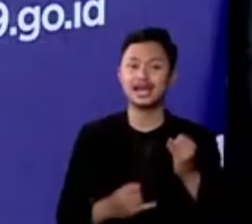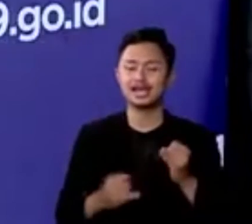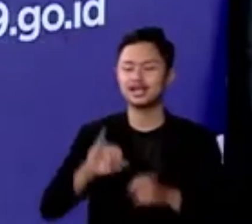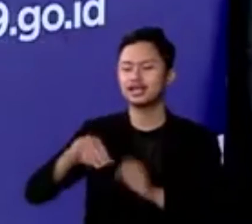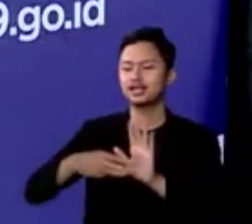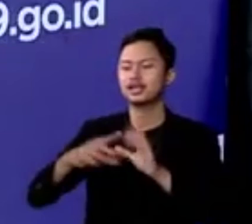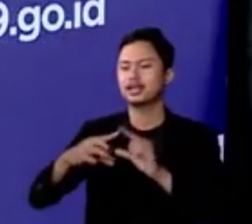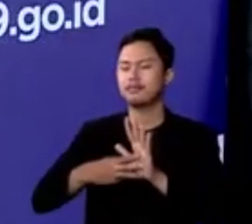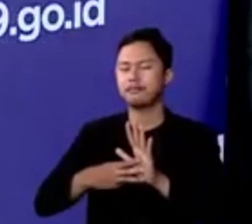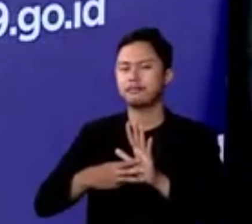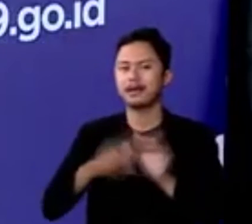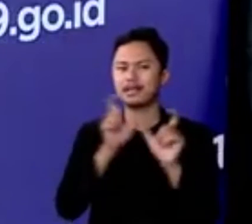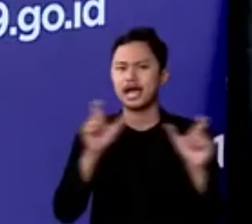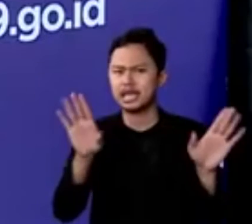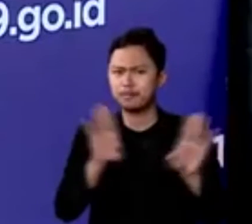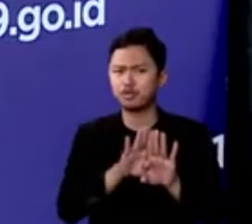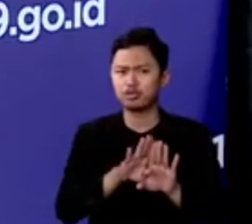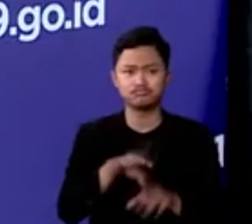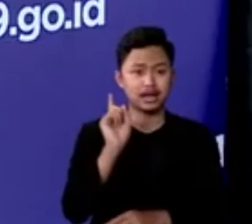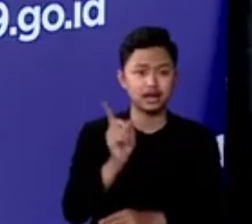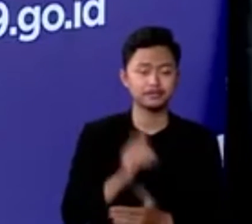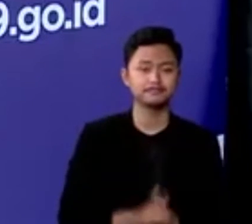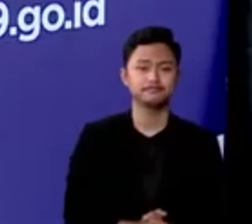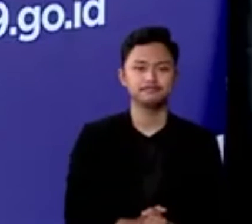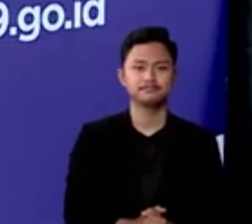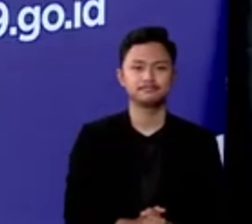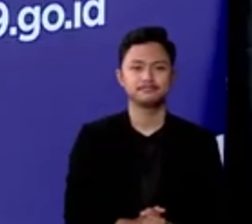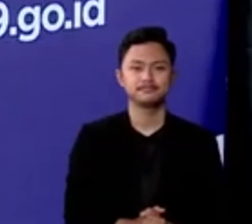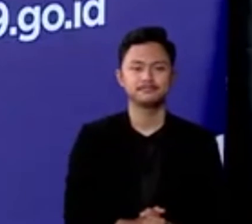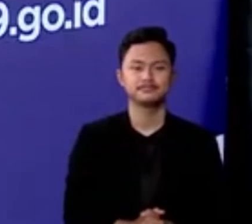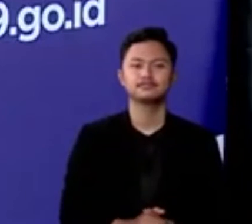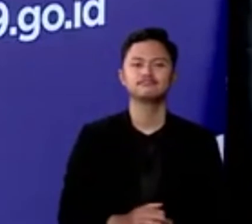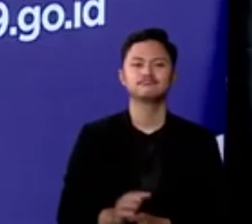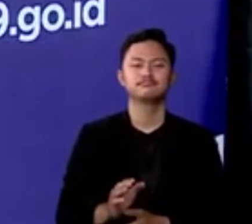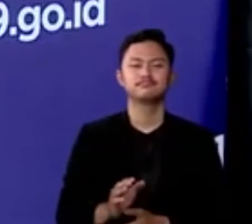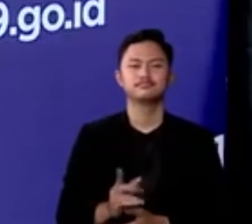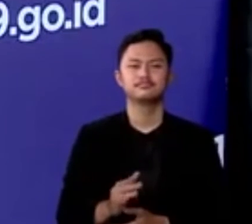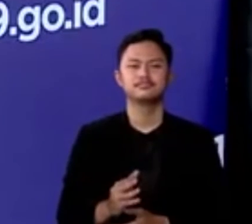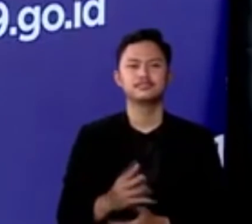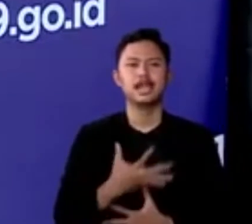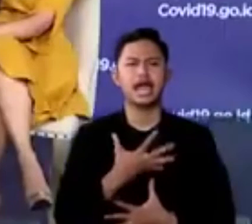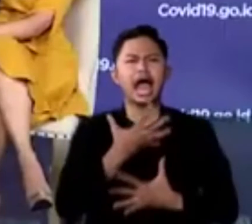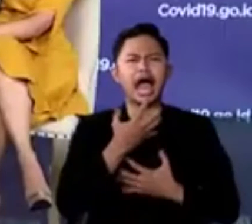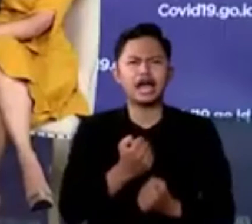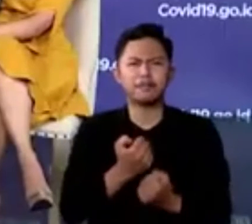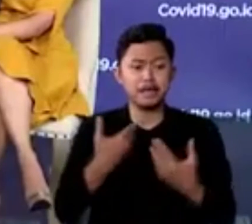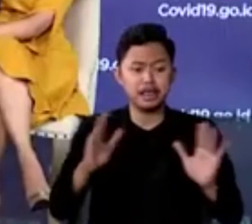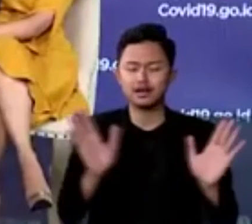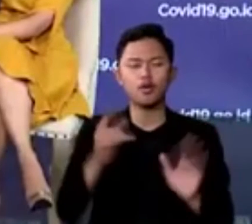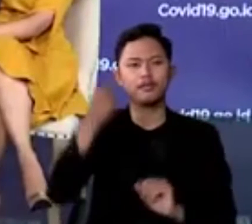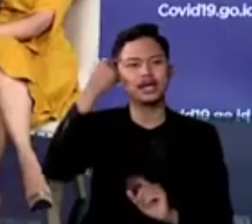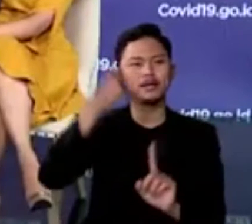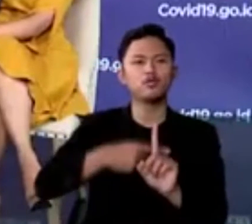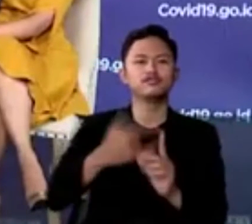terakhir Mas Imam ada highlight of the day dari dialog ini jangan pernah kehilangan harapan tetap